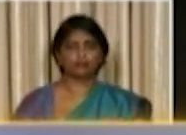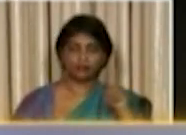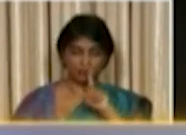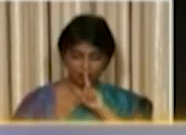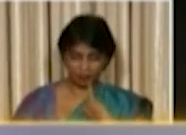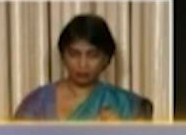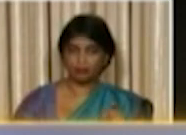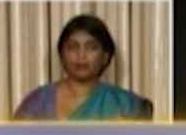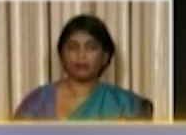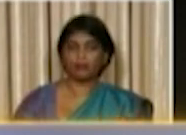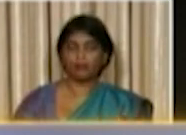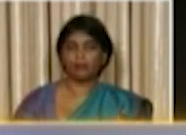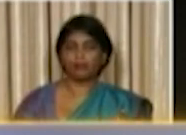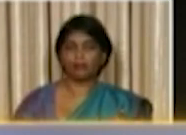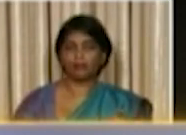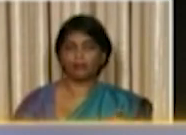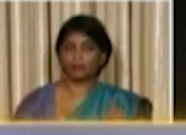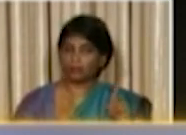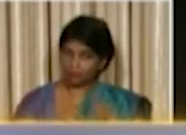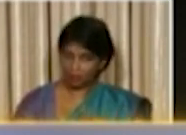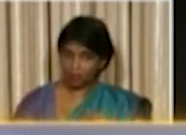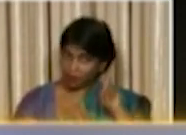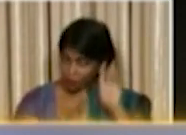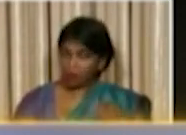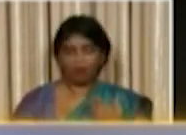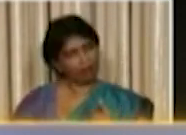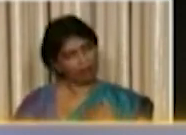කියනවා නම් ඒබ්‍රහම් ලින්කන් වාගේ එන්න කියලා මම වෙන්නේ